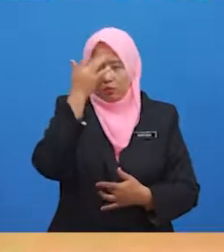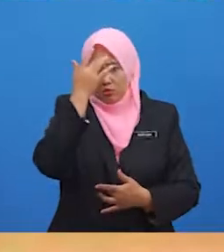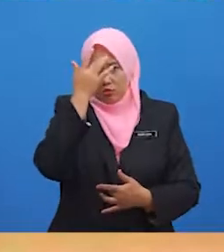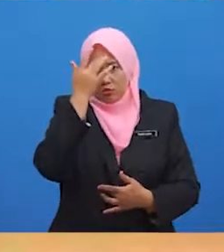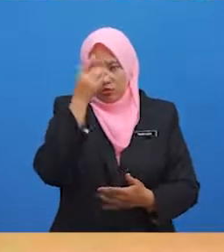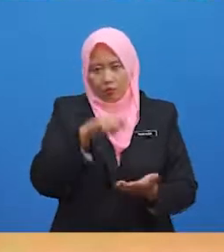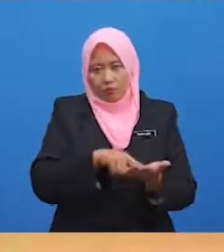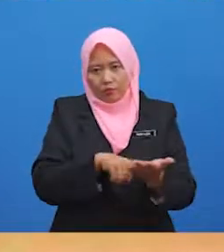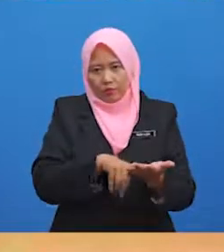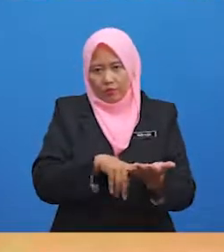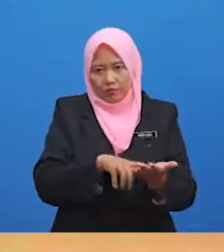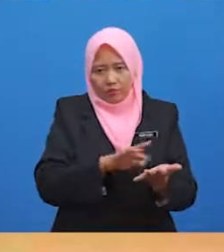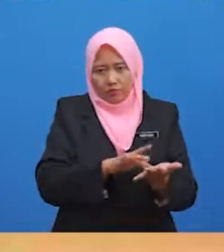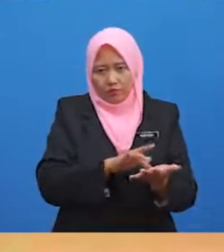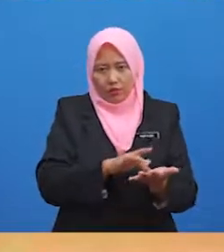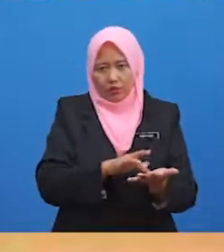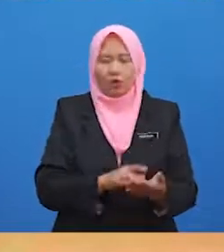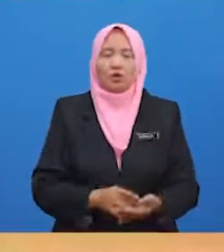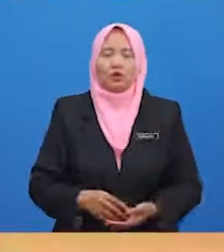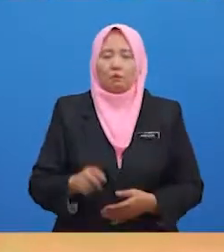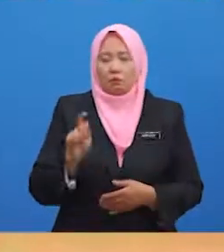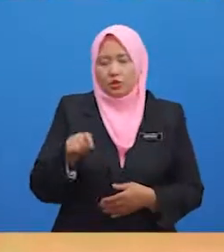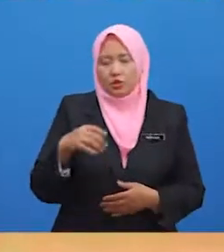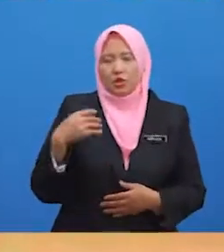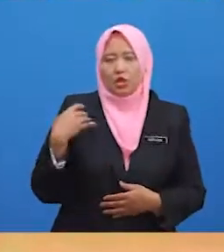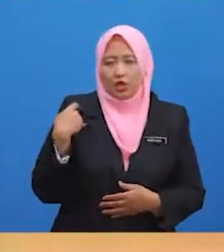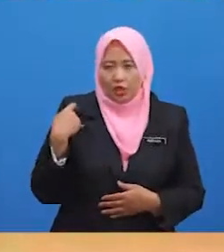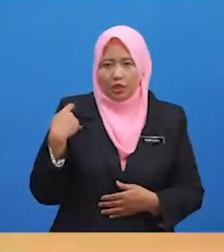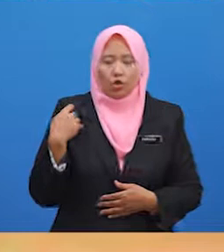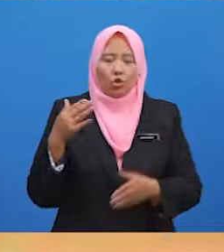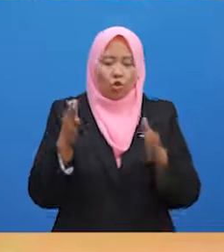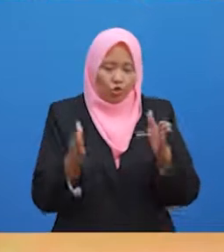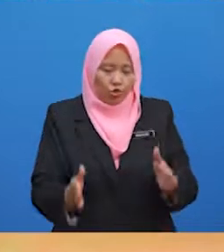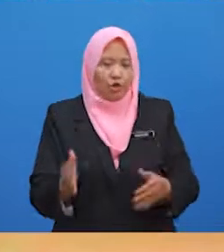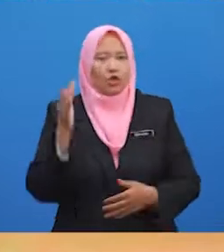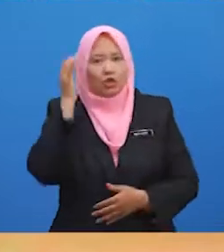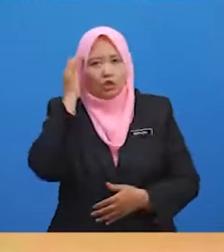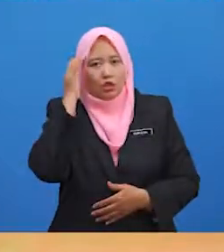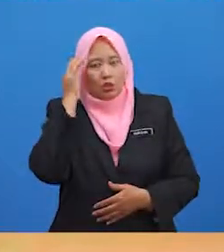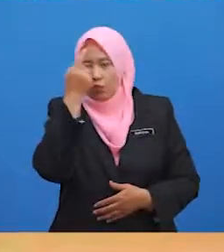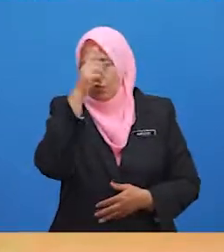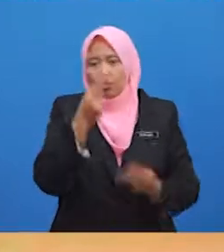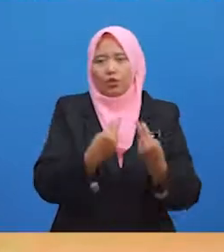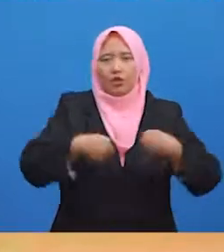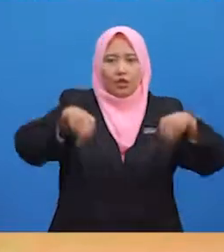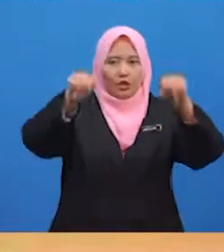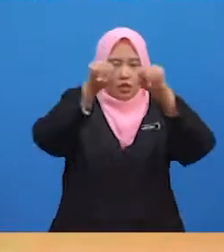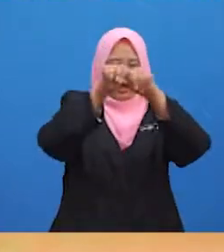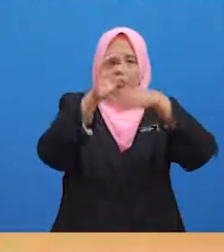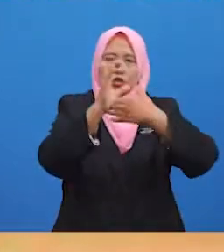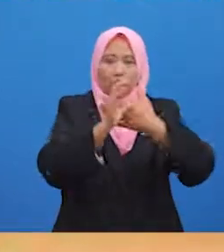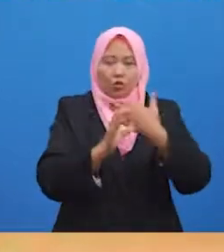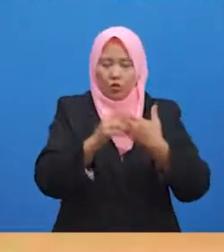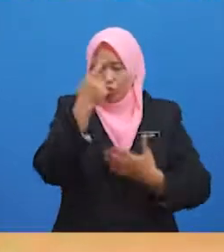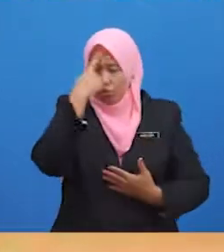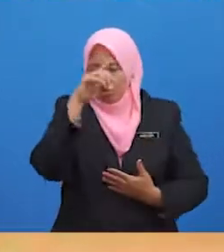individu yang mempunyai pengetahuan tinjauan awal bagi penilaian kecederaan untuk membantu